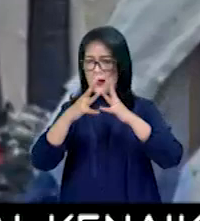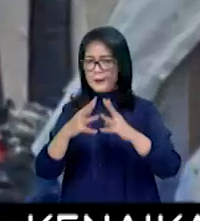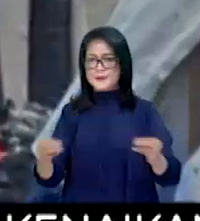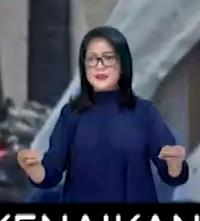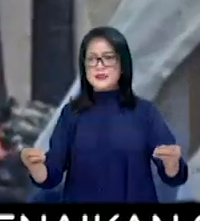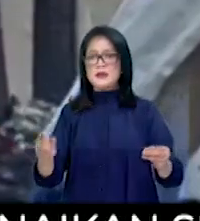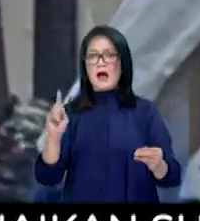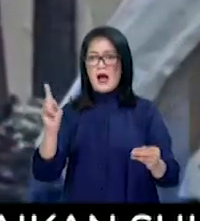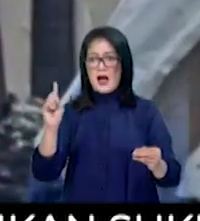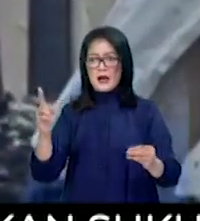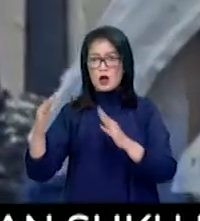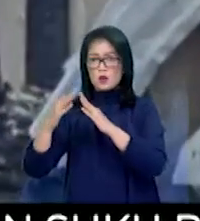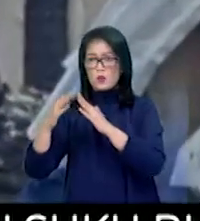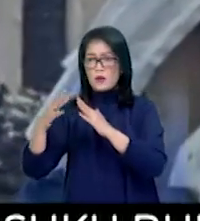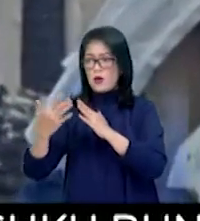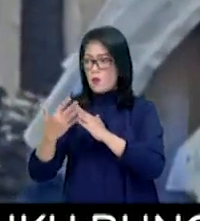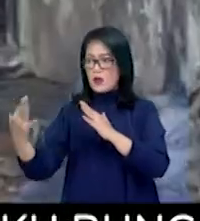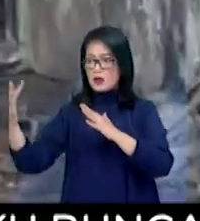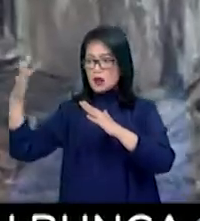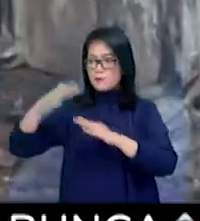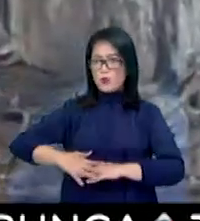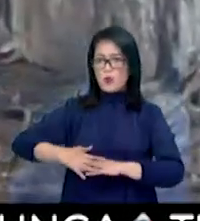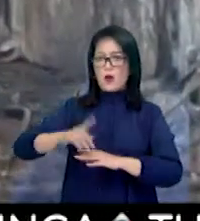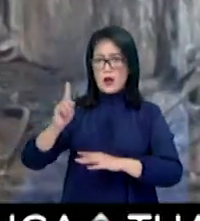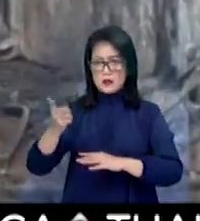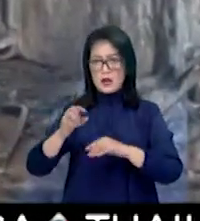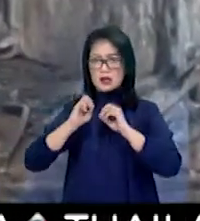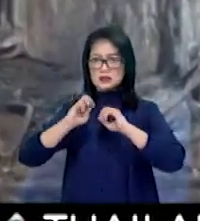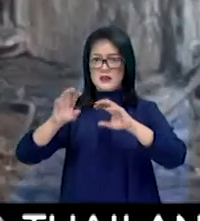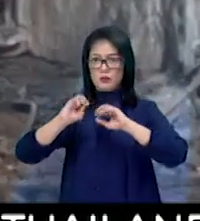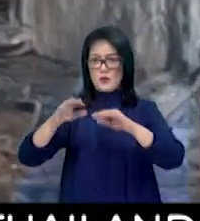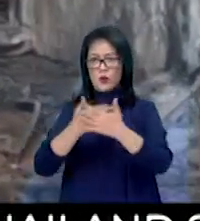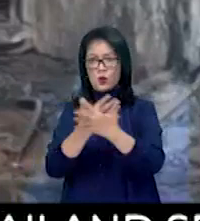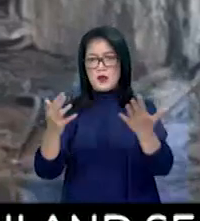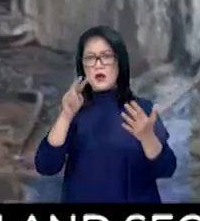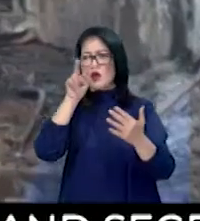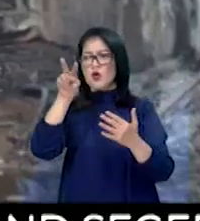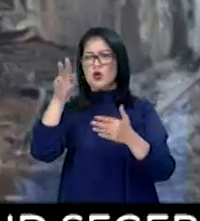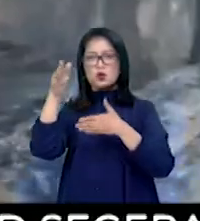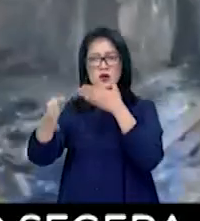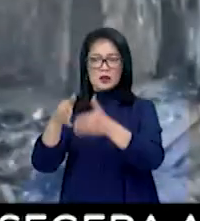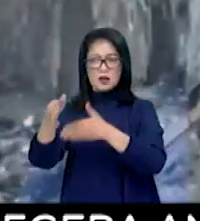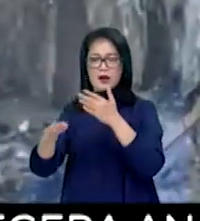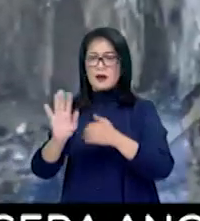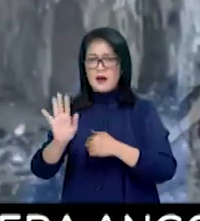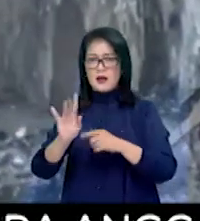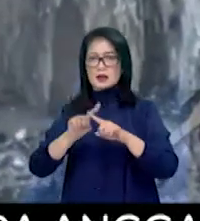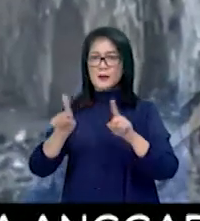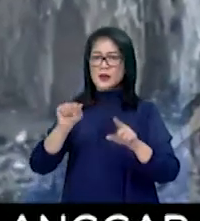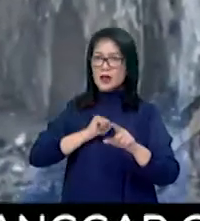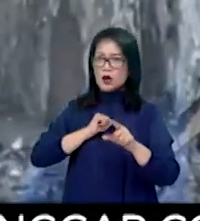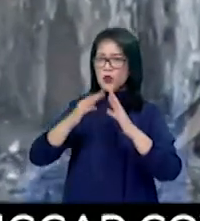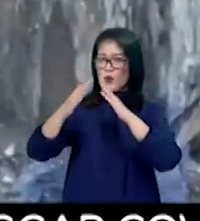warga. Warga diimbau untuk waspada dan tidak mendekat ke area lokasi kebakaran pabrik untuk menghindari potensi ambruknya bangunan pasca